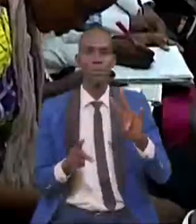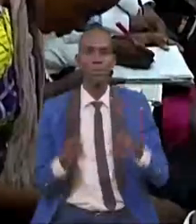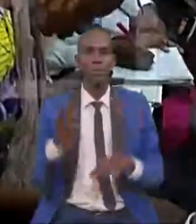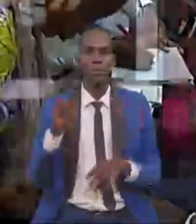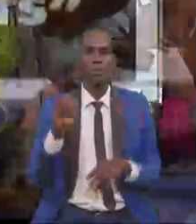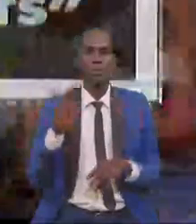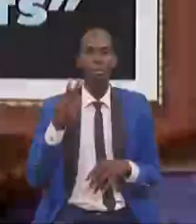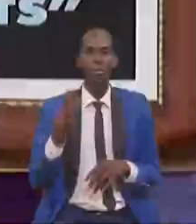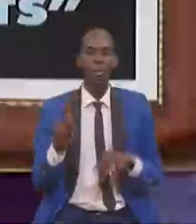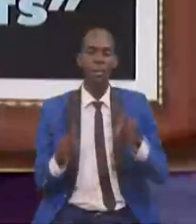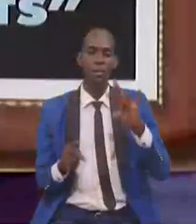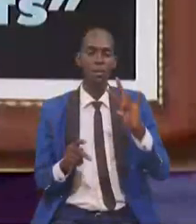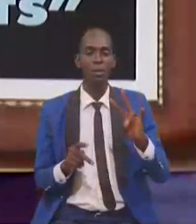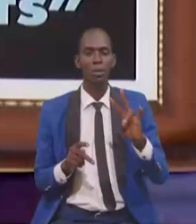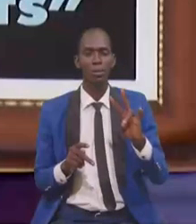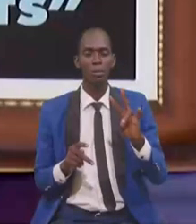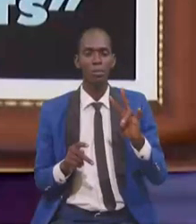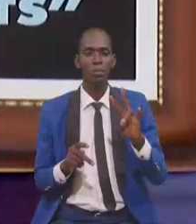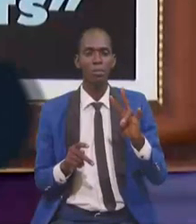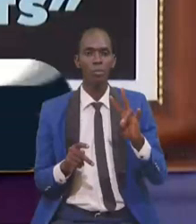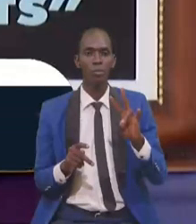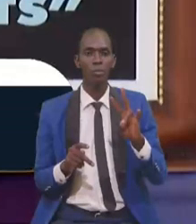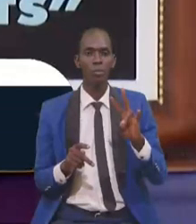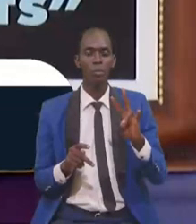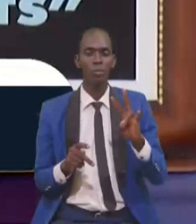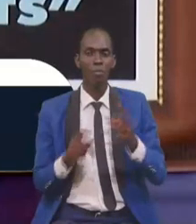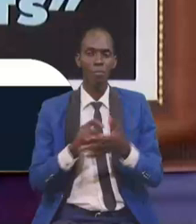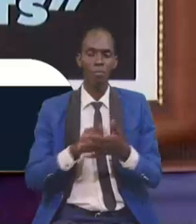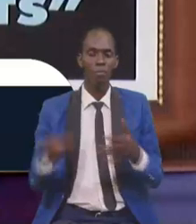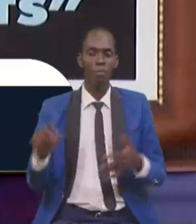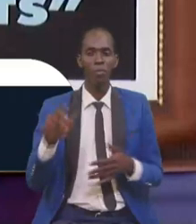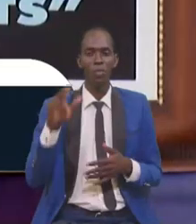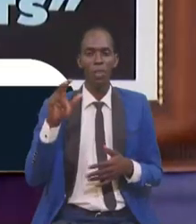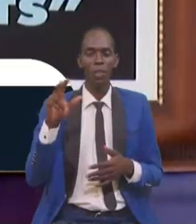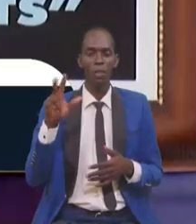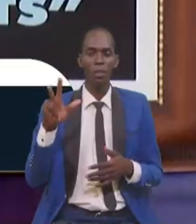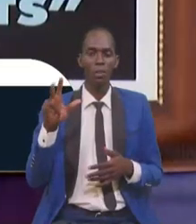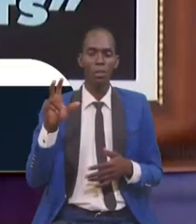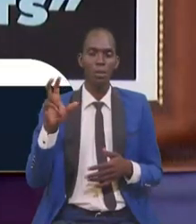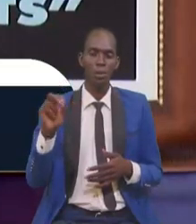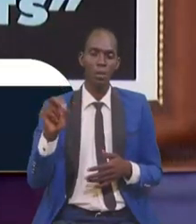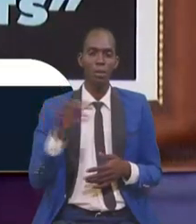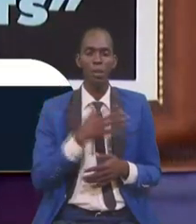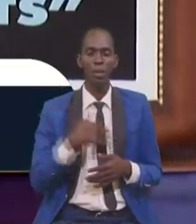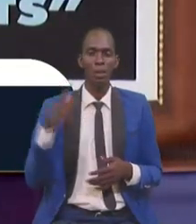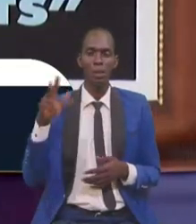Marc 7. Marc chapitre 7. Je lis le verset